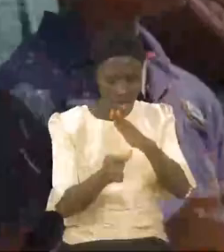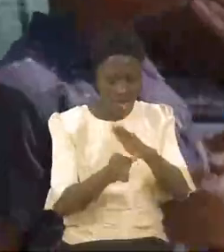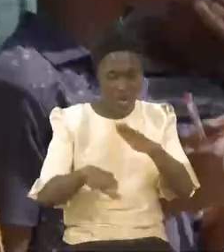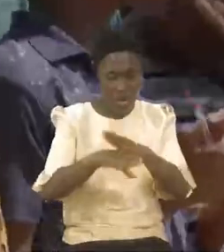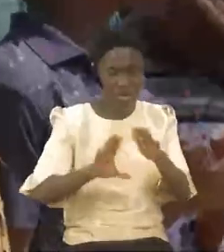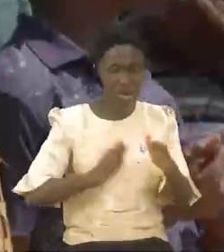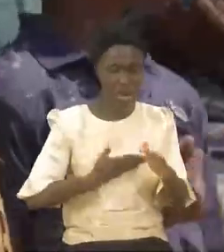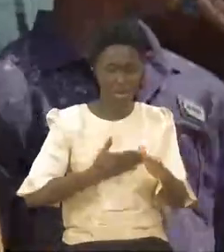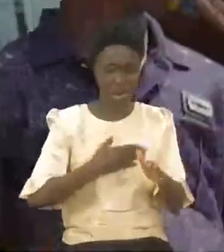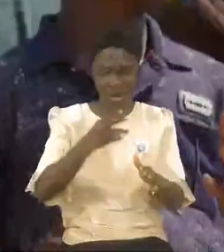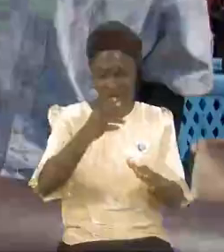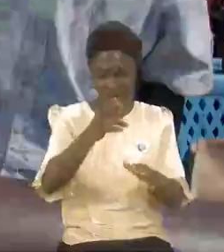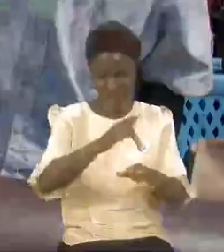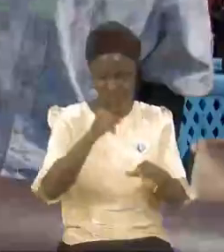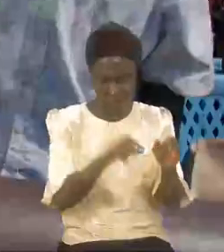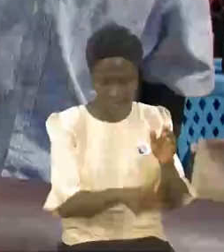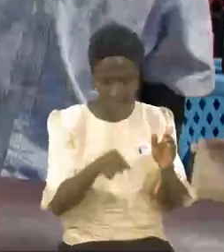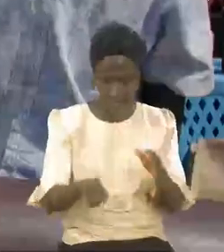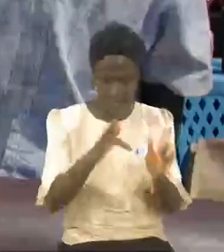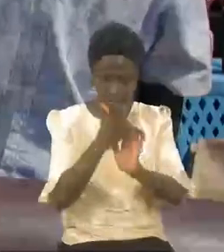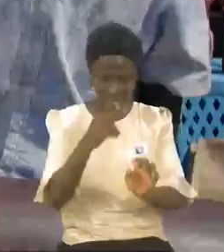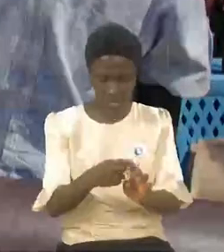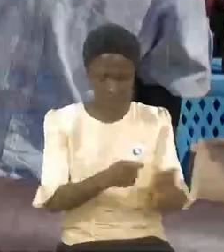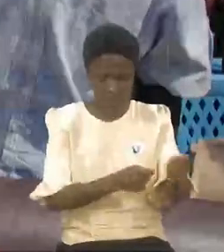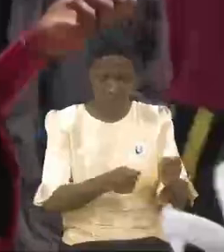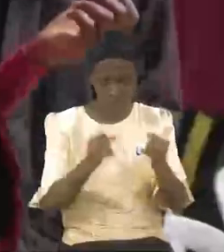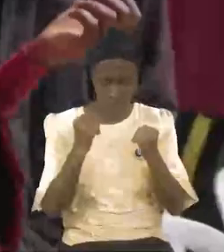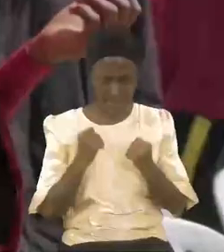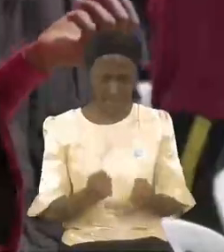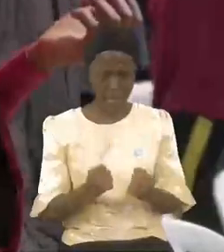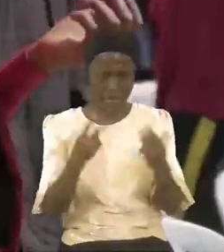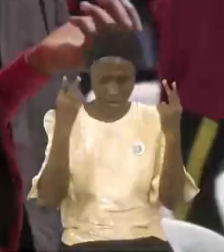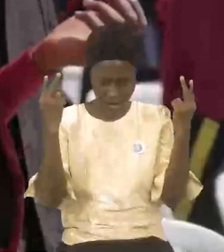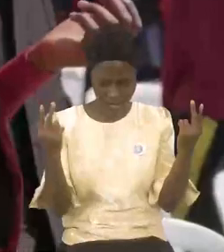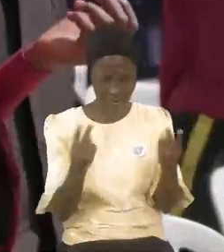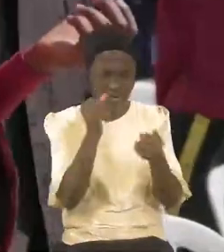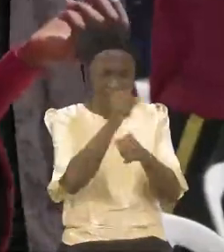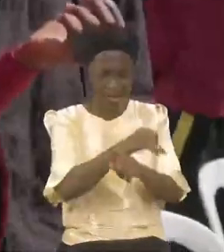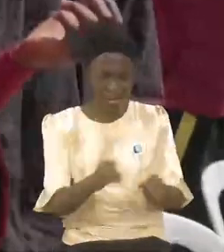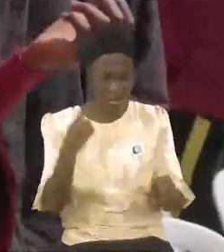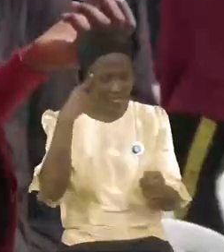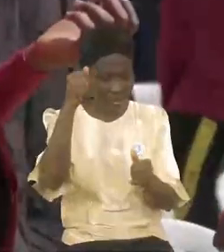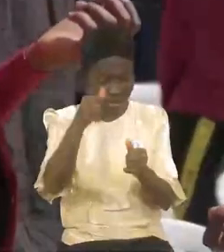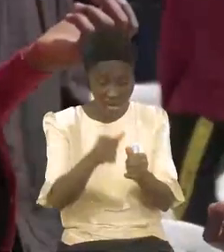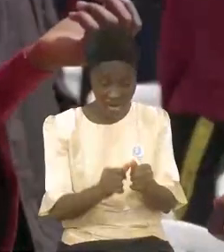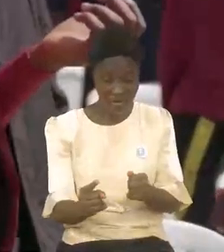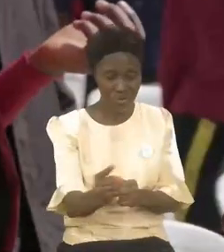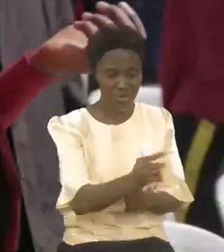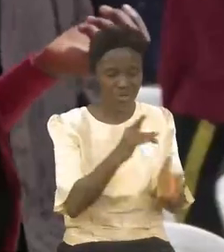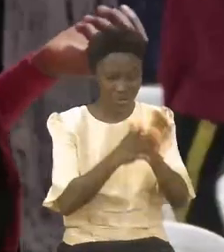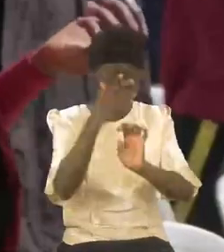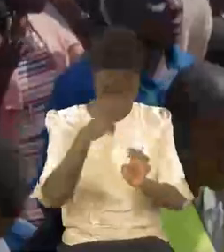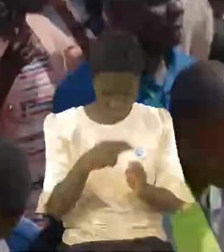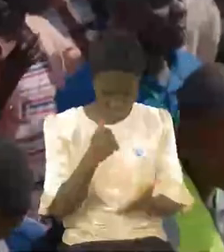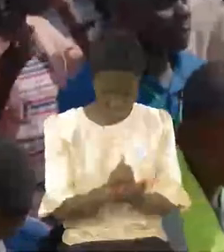pieds. La domination, la puissance, la victoire, la conquête pour tout le monde au nom